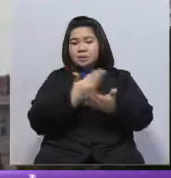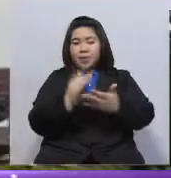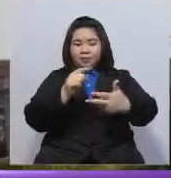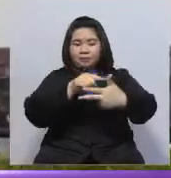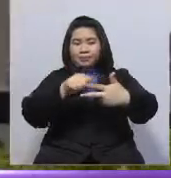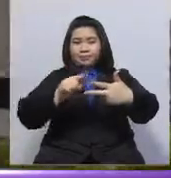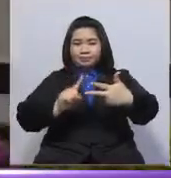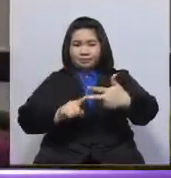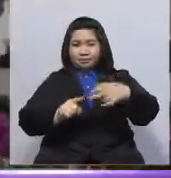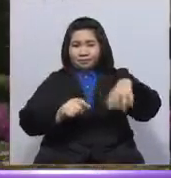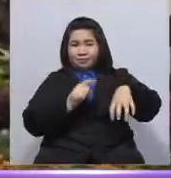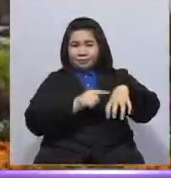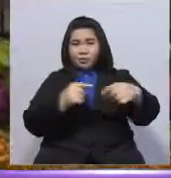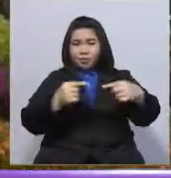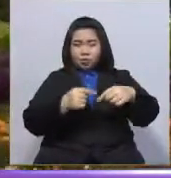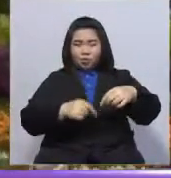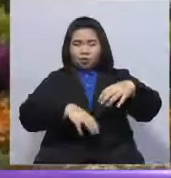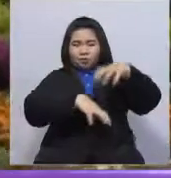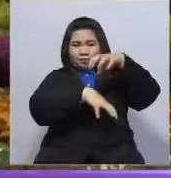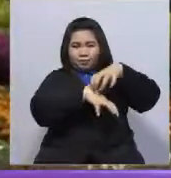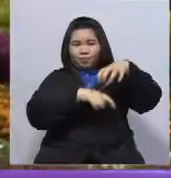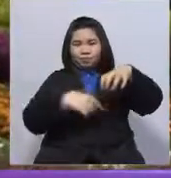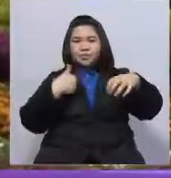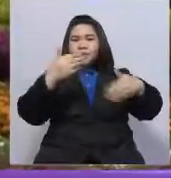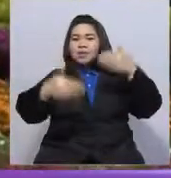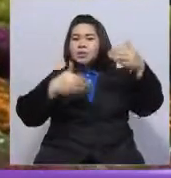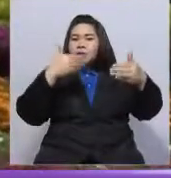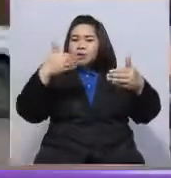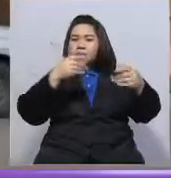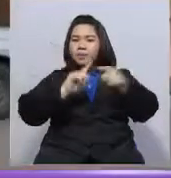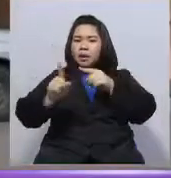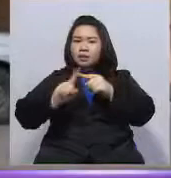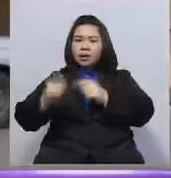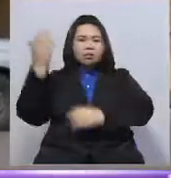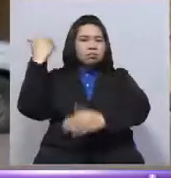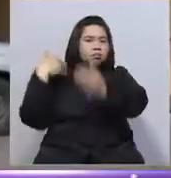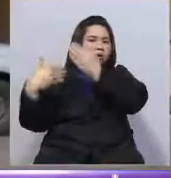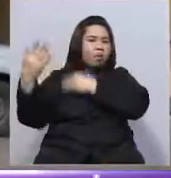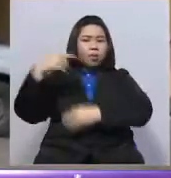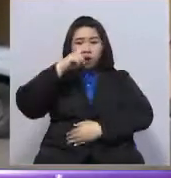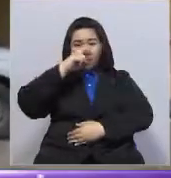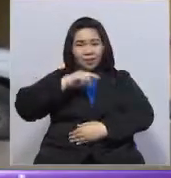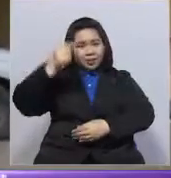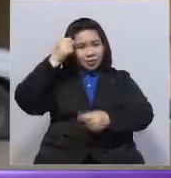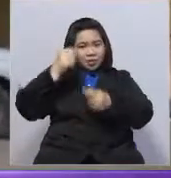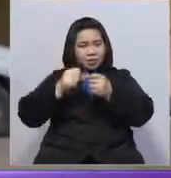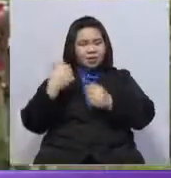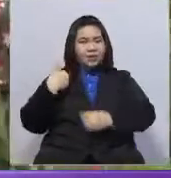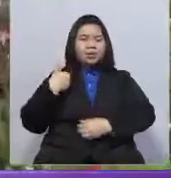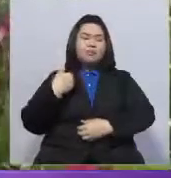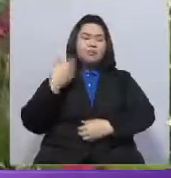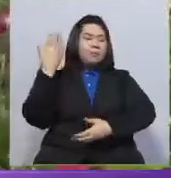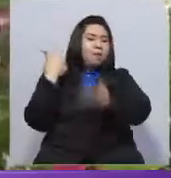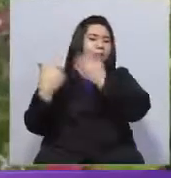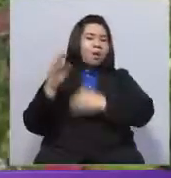3โซนด้วยกันนะคะก็คือโซนพระลานพระราชวังดุสิตจัดแสดงนิทรรศการและกิจกรรมสยามประชารำลึกนำเสนอพระราชประวัติและพระ